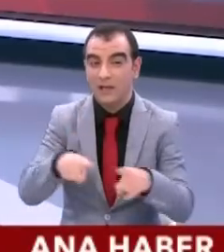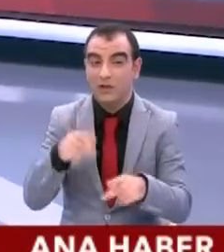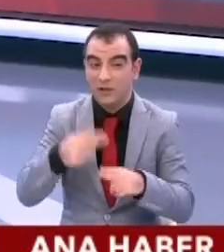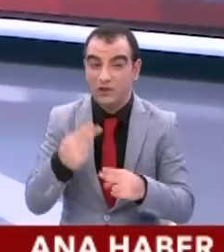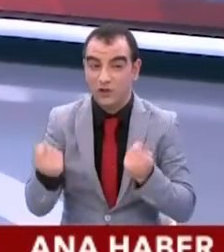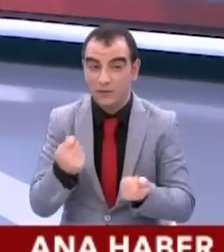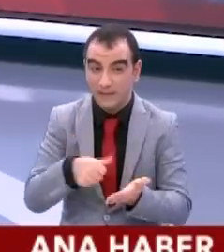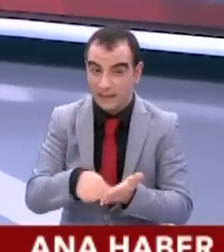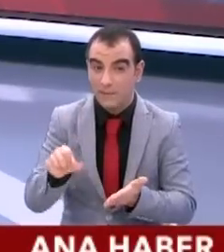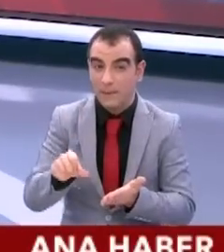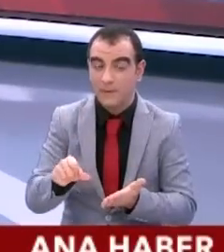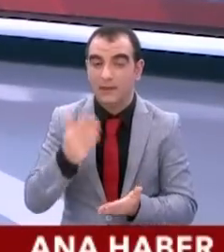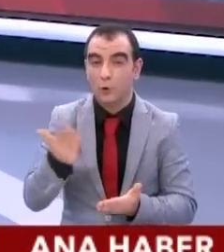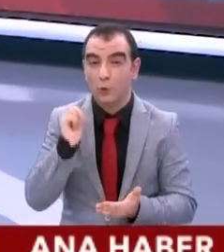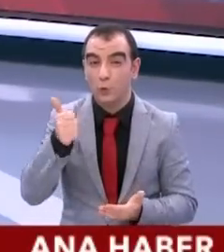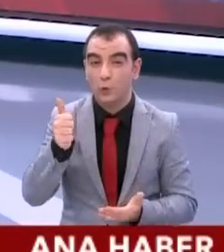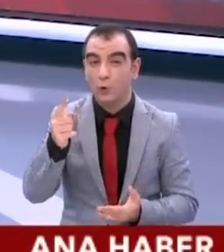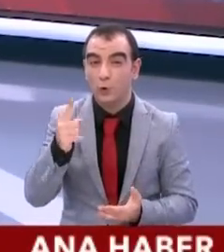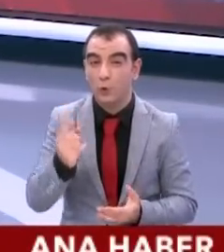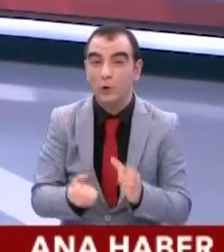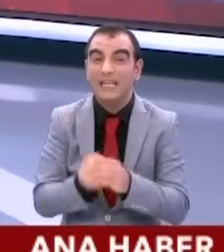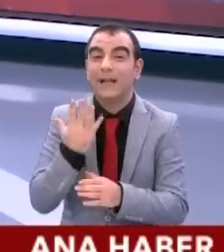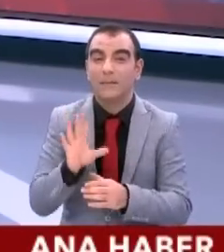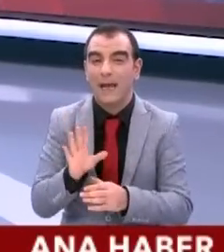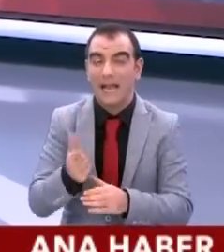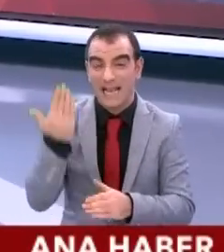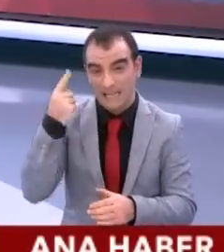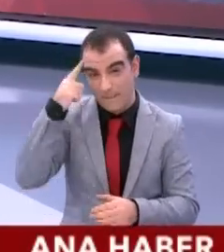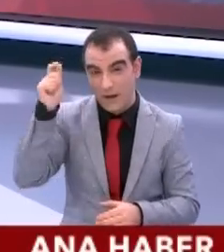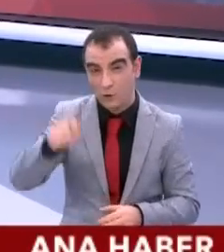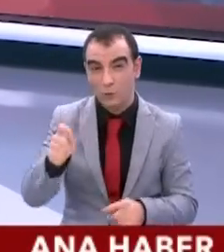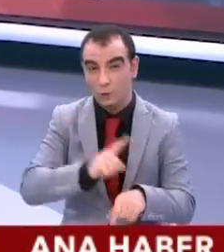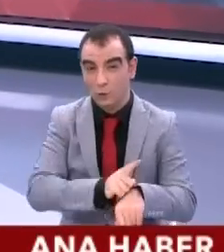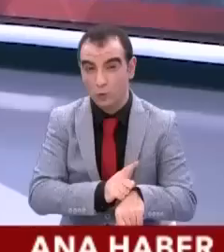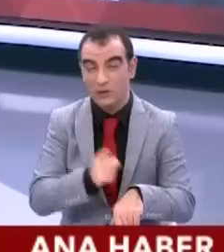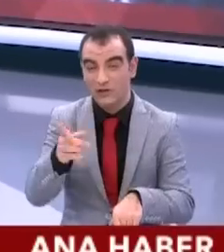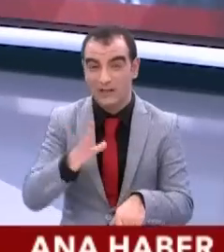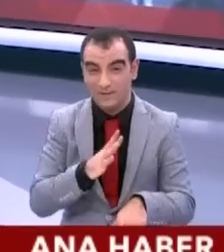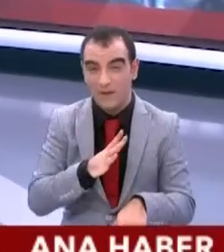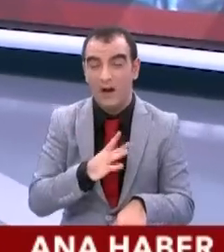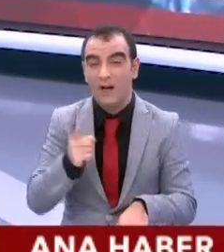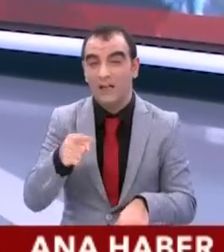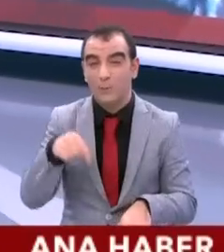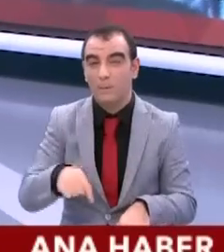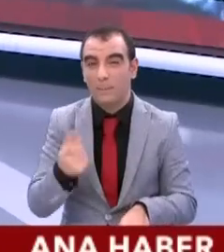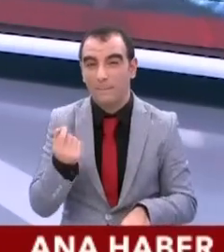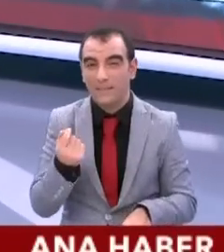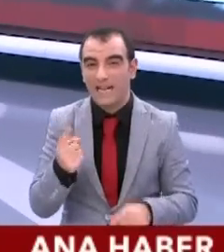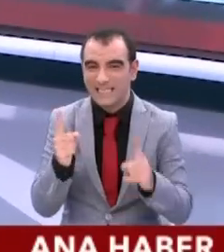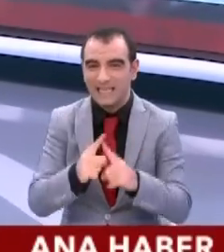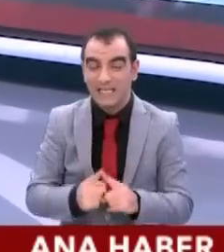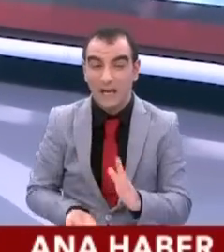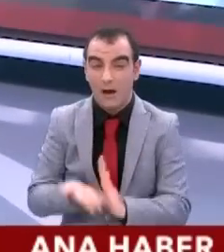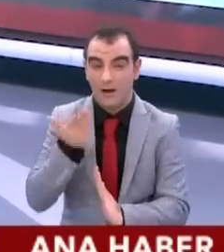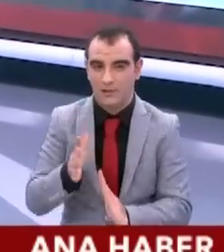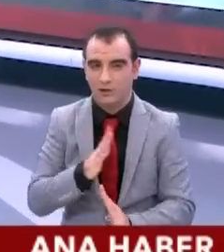zaten günü eksik olanlar işte daha önceden başvuru sürecini işletenler vesaire olduğu dolayısıyla biraz sayıda da artış